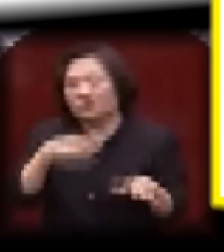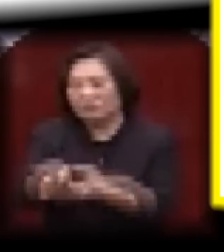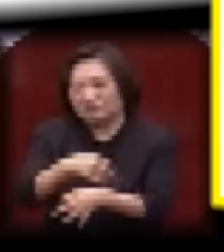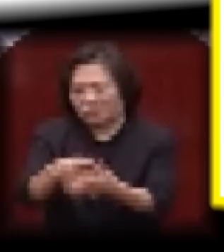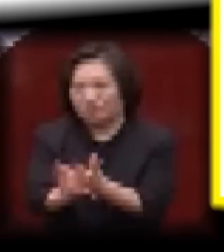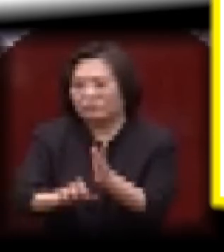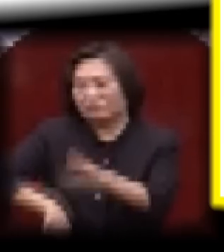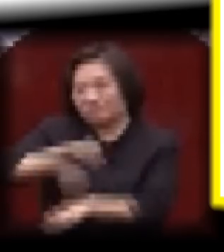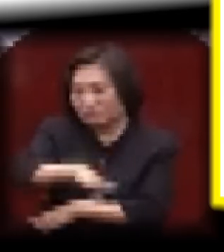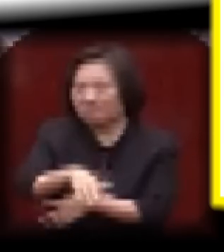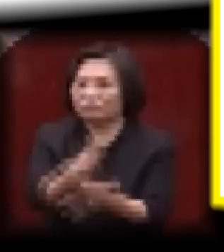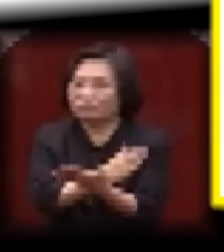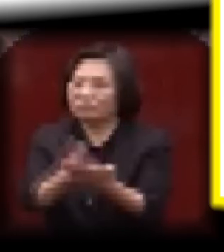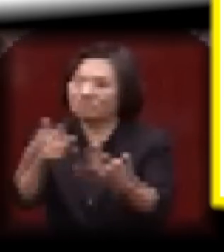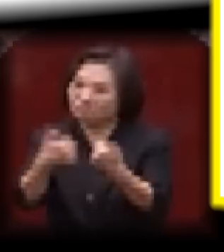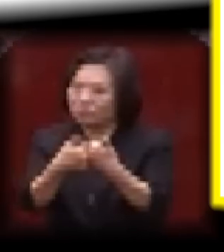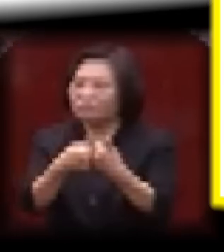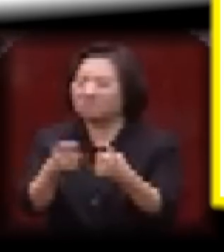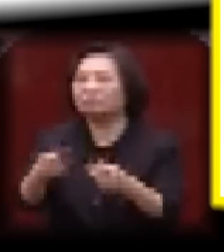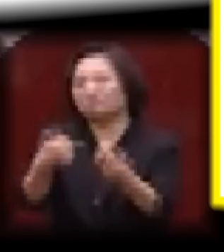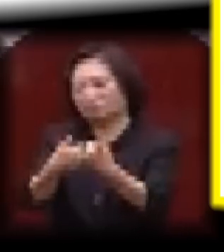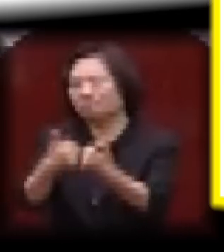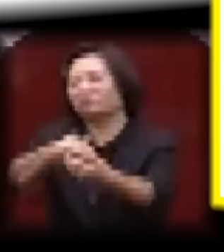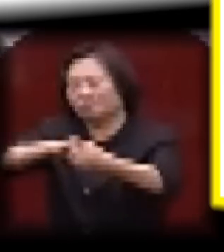的投审会做最后的认定。